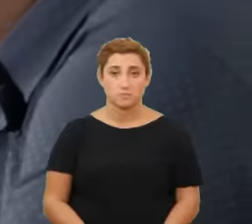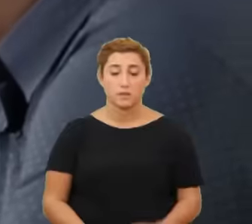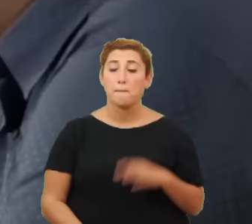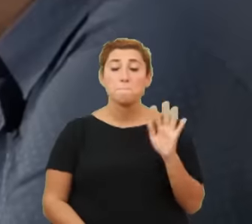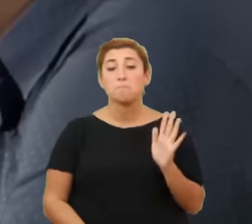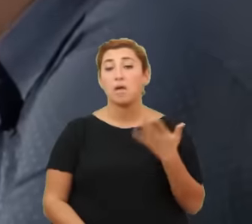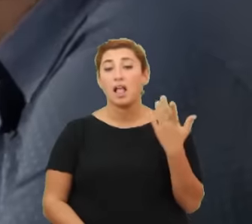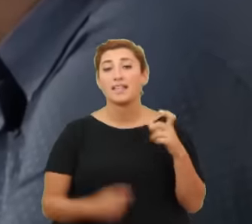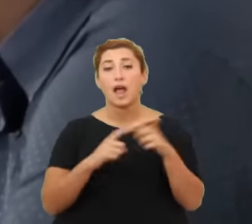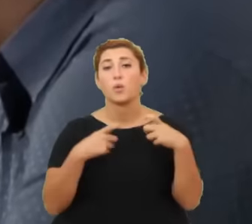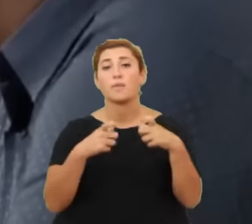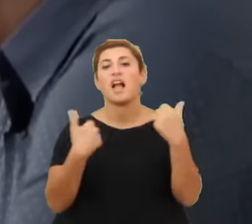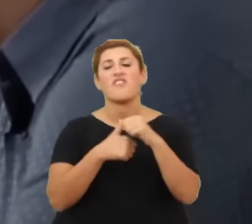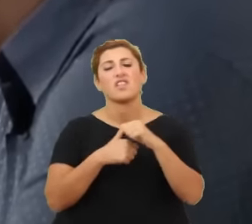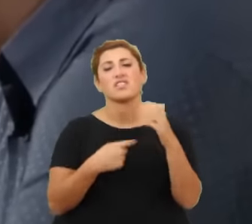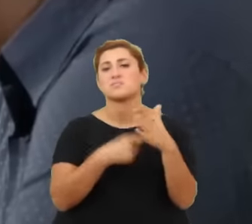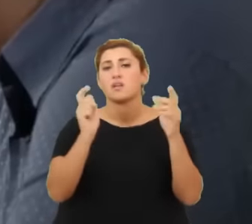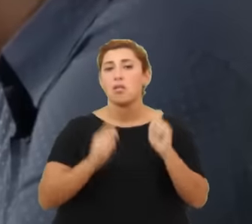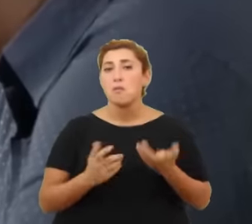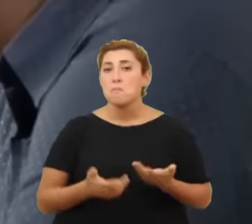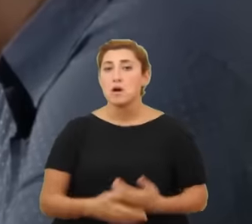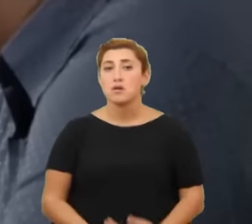Belki de Ergun Plak'la evlenmekten vazgeçer.